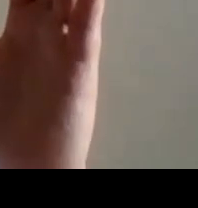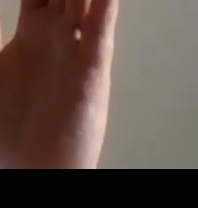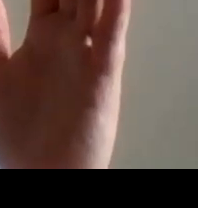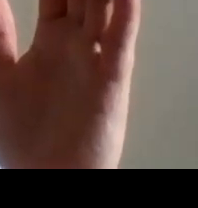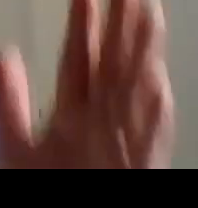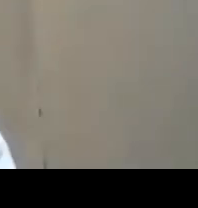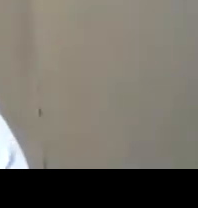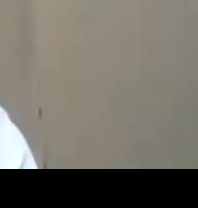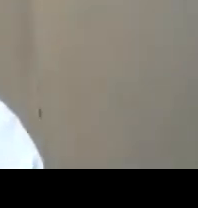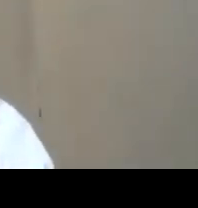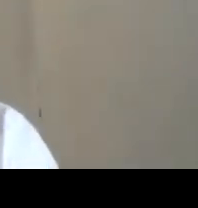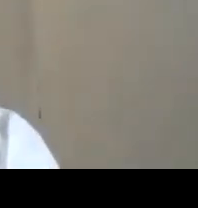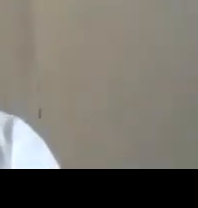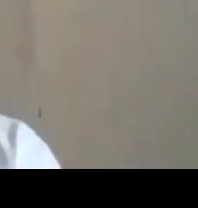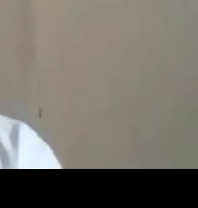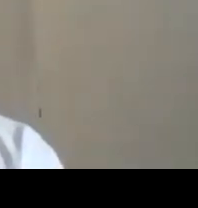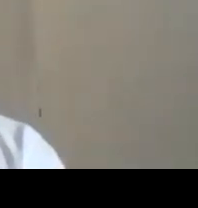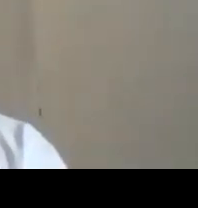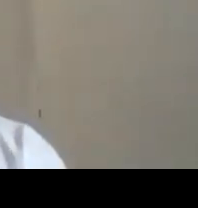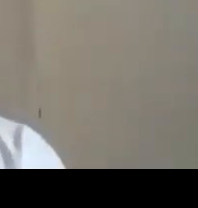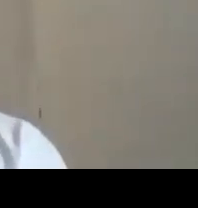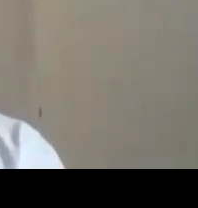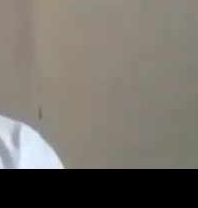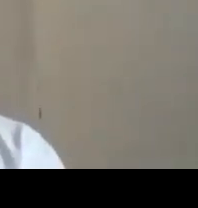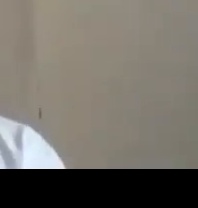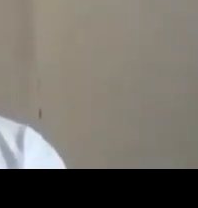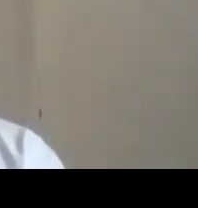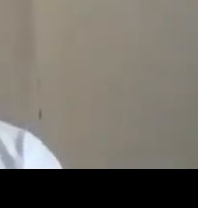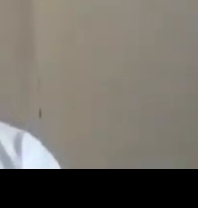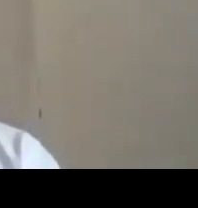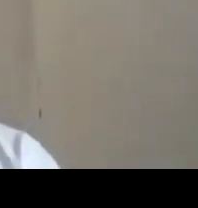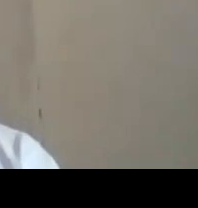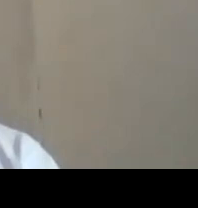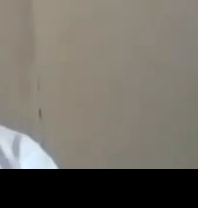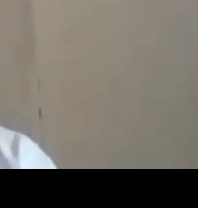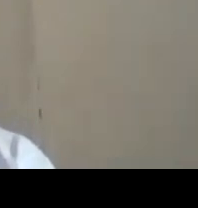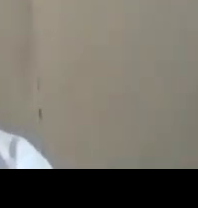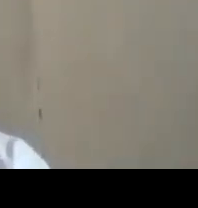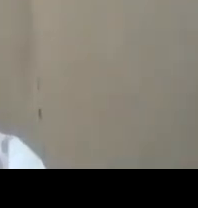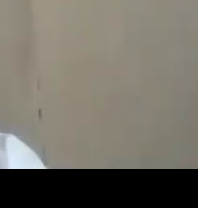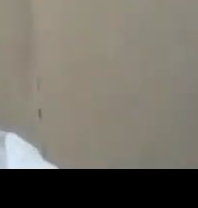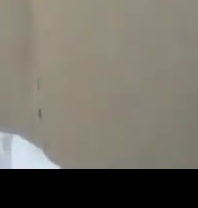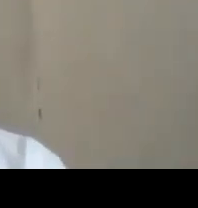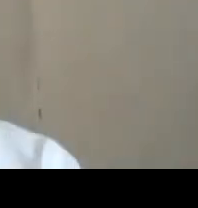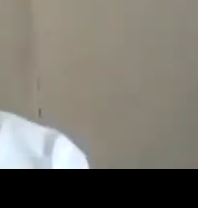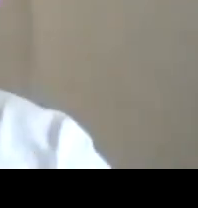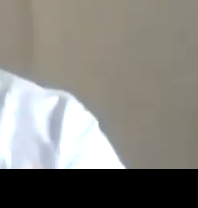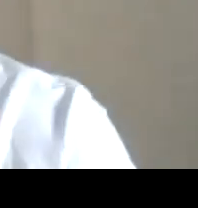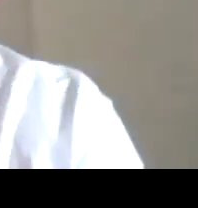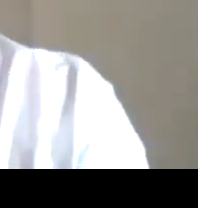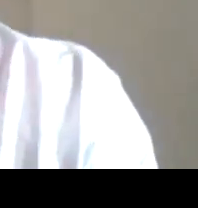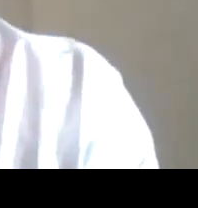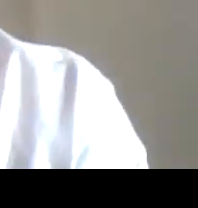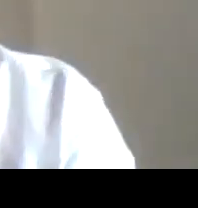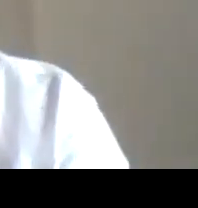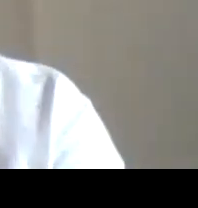English? Do you like to learn English? Do you like to learn English? Để em sẽ luyện thêm ở nhà. Ok. Do you like to